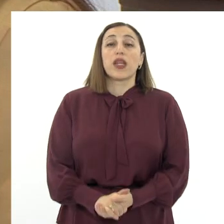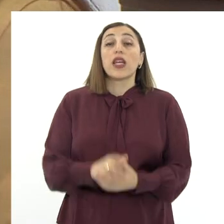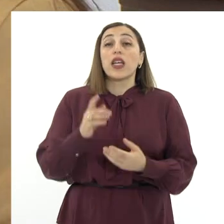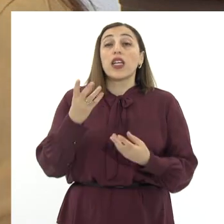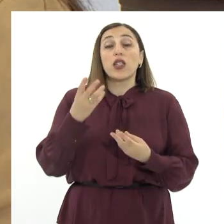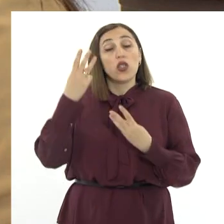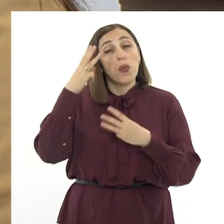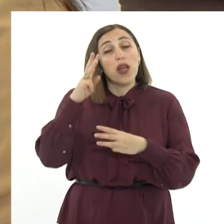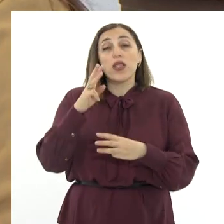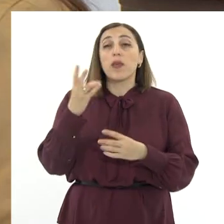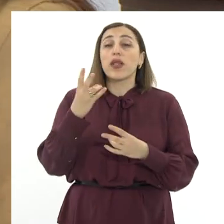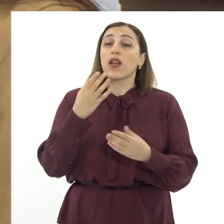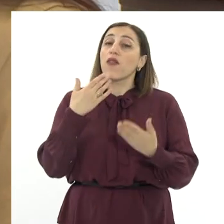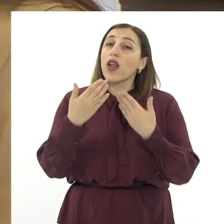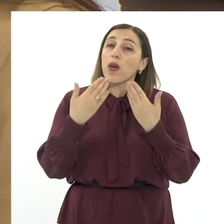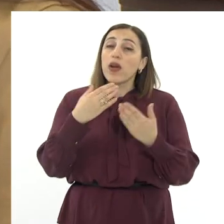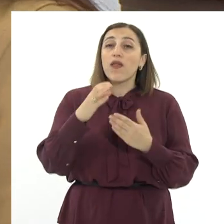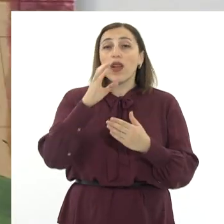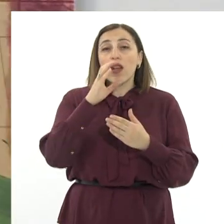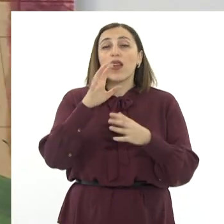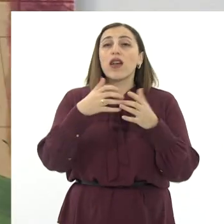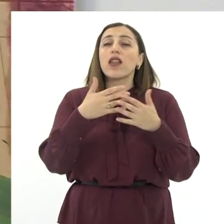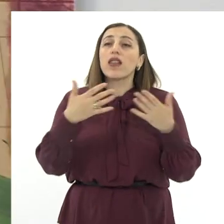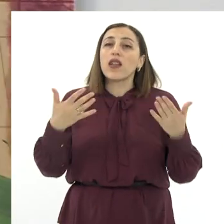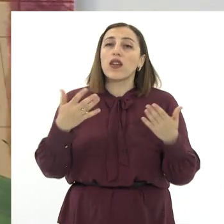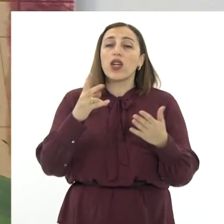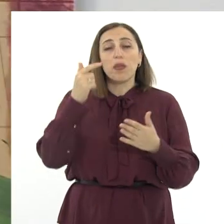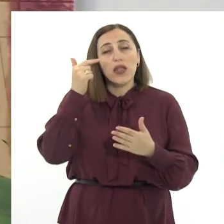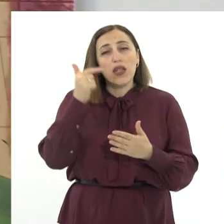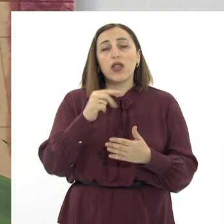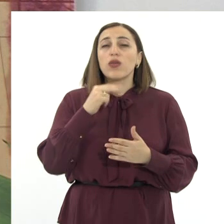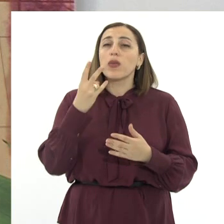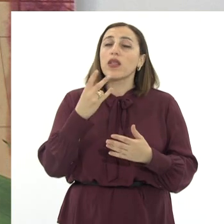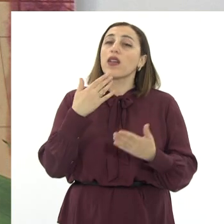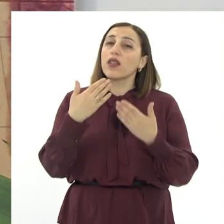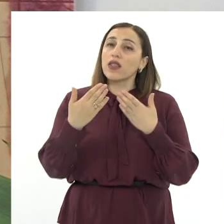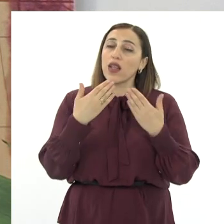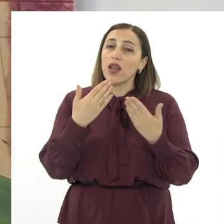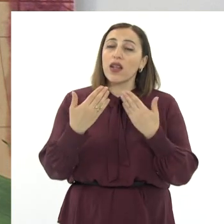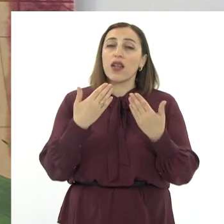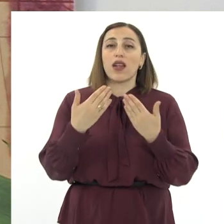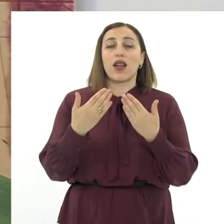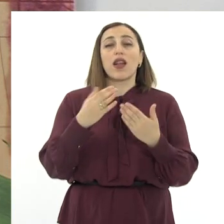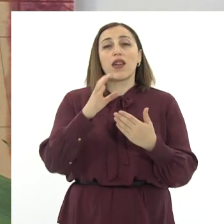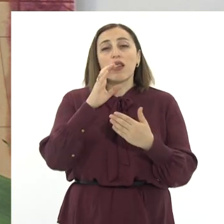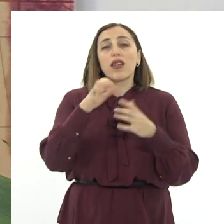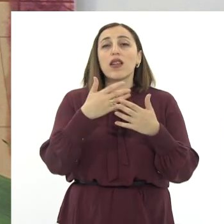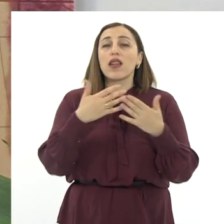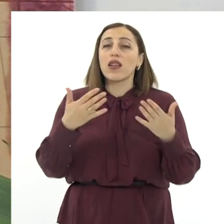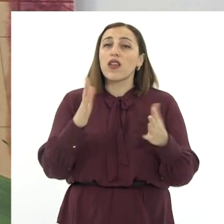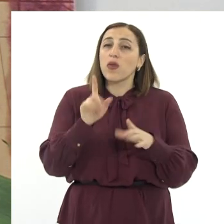պետք է լինի վերաբերմունքը ընտանի կենդանիների նկատմամբ։ Գրագետ պետք է լինի վերաբերմունքը ընտանի կենդանիների նկատմամբ